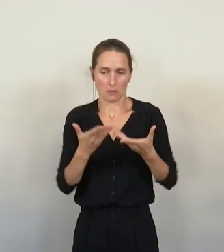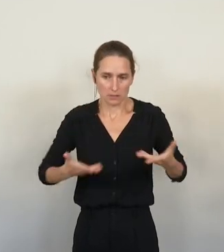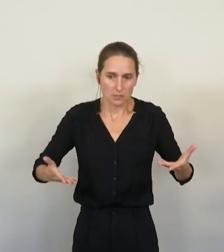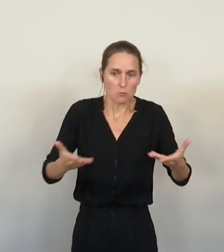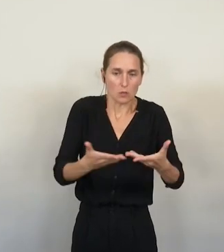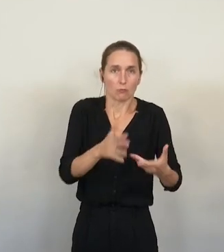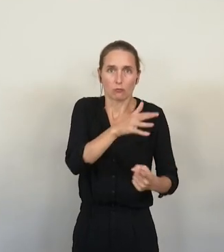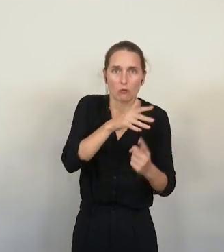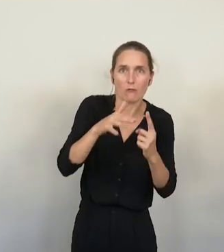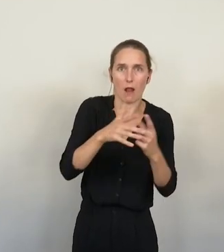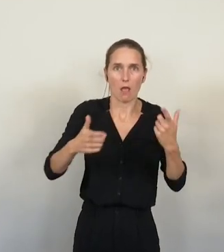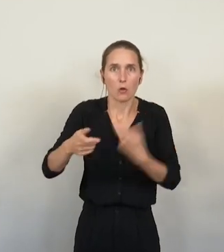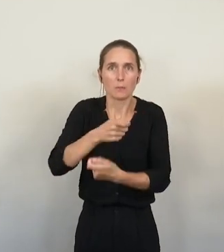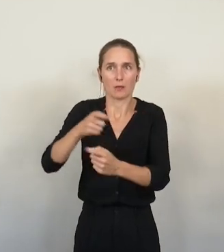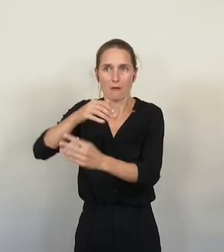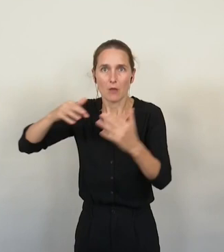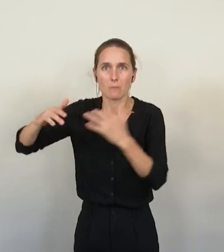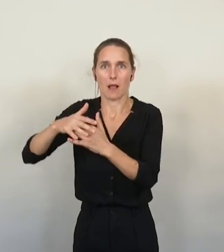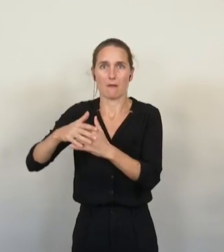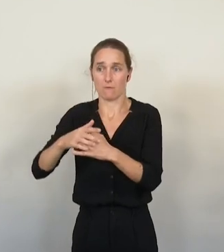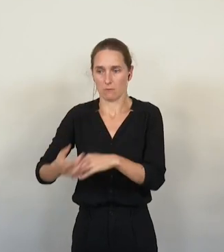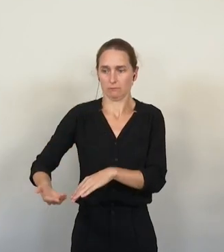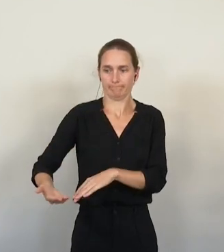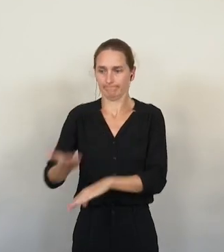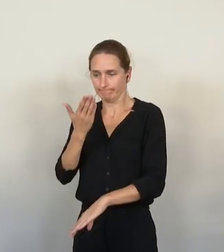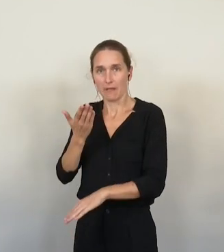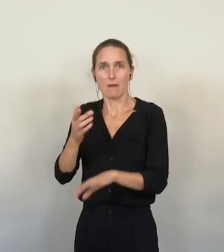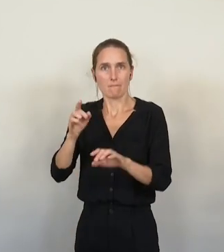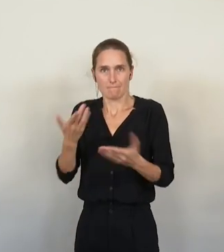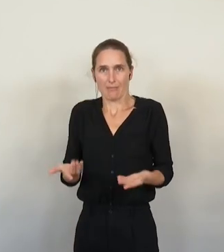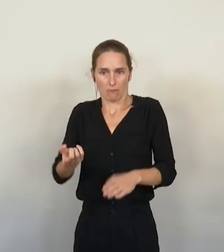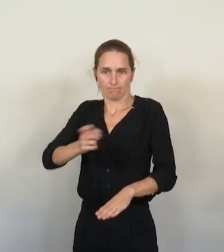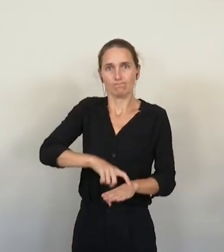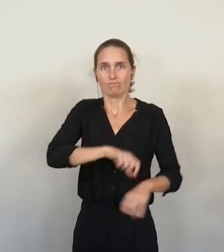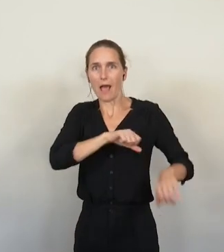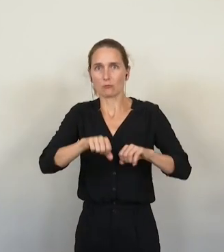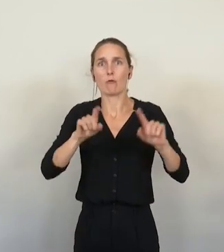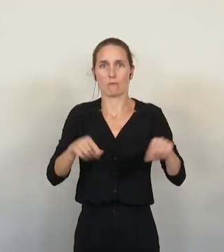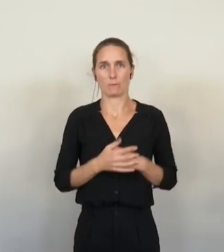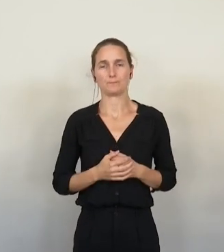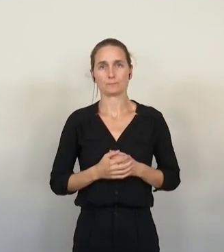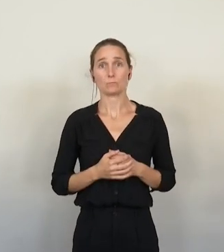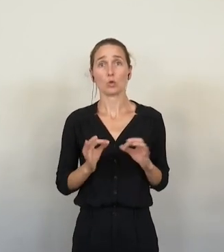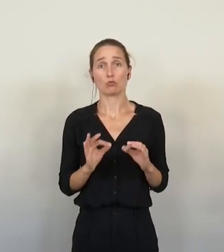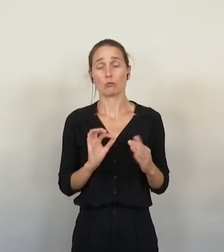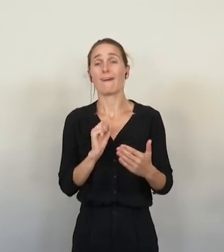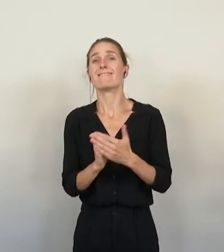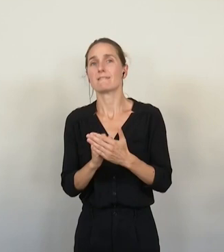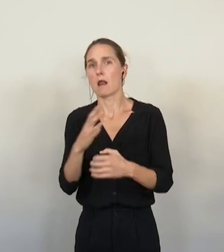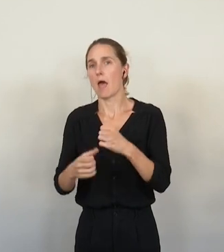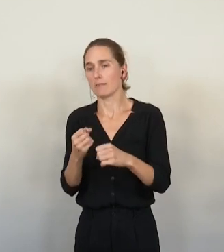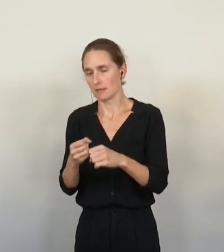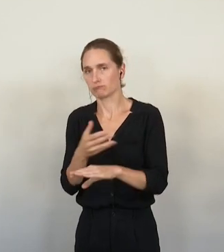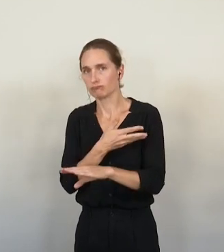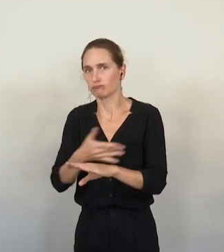environnemental plusieurs actions devront être déployées dès cet automne d'ailleurs d'ici la fin de l'année nous serons amenés à délibérer sur le